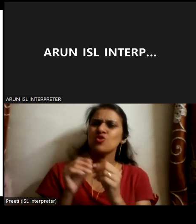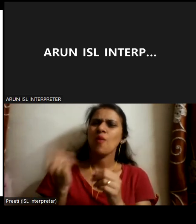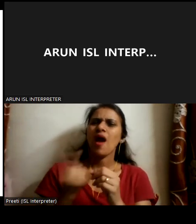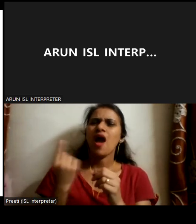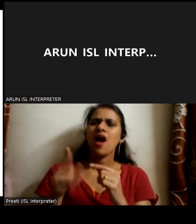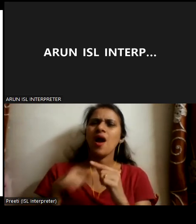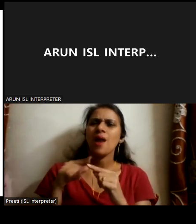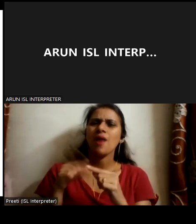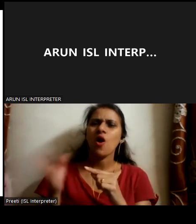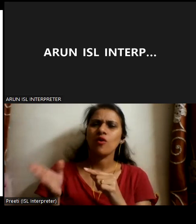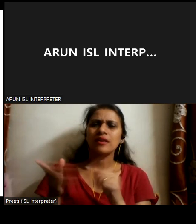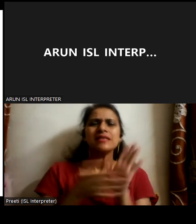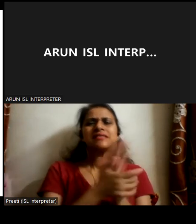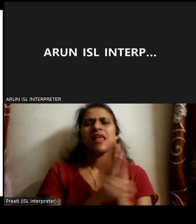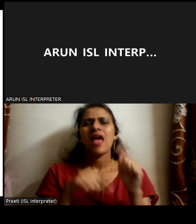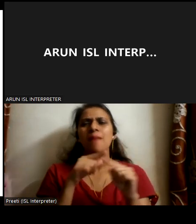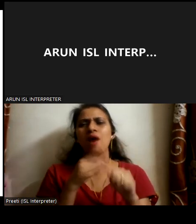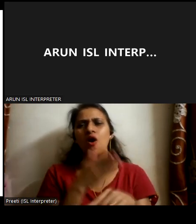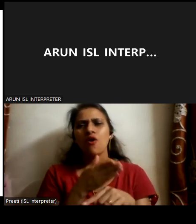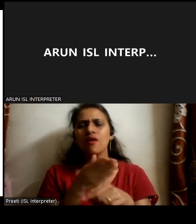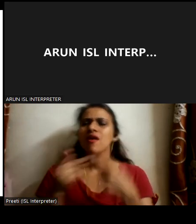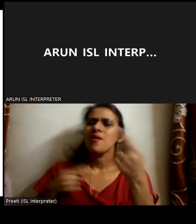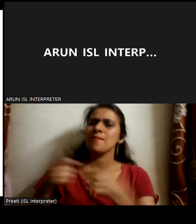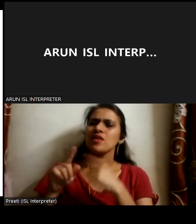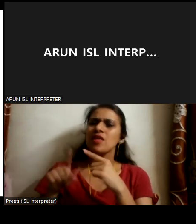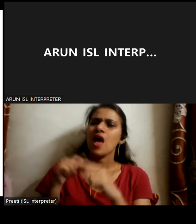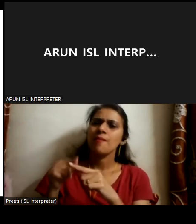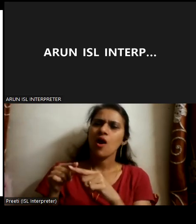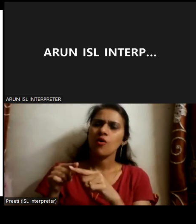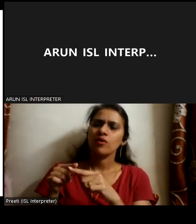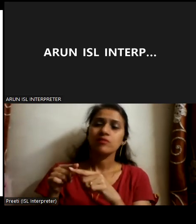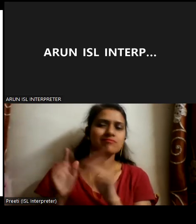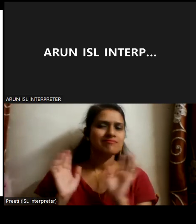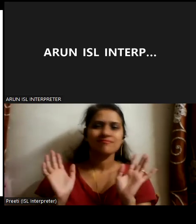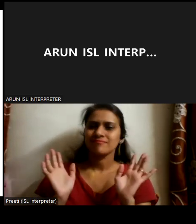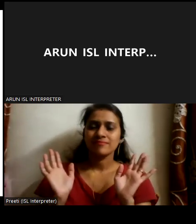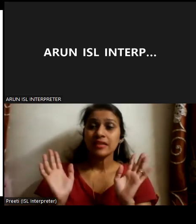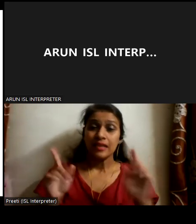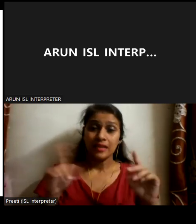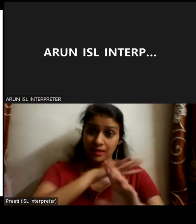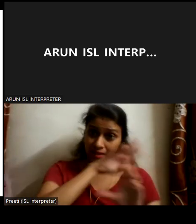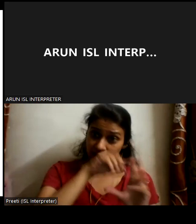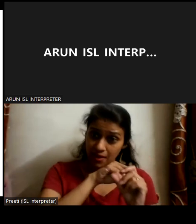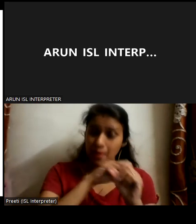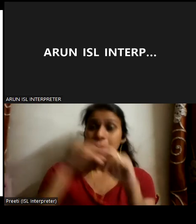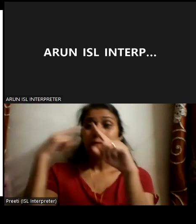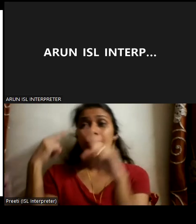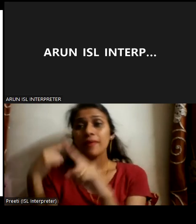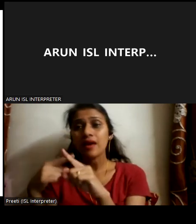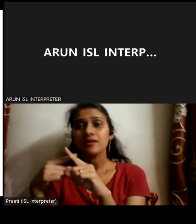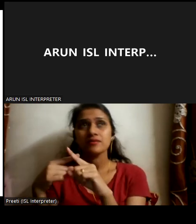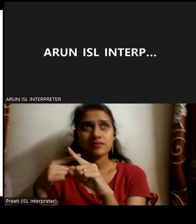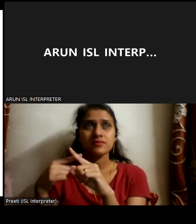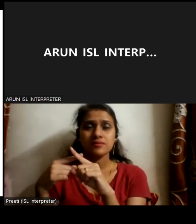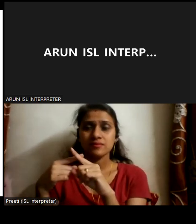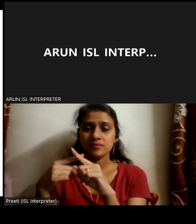to kaushal vikas ki baat hai, ye to udyam vikas ki baat hai, ye in sab ke sath sath un cheezon ki bhi baat hai jo